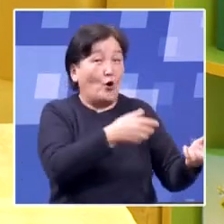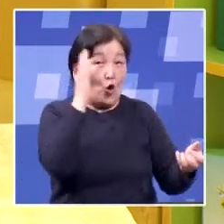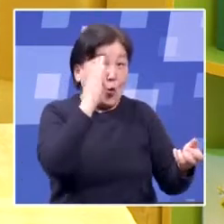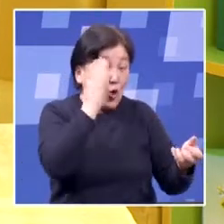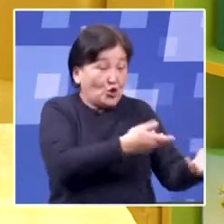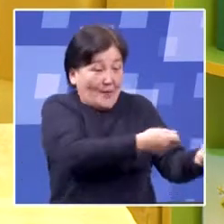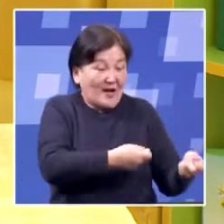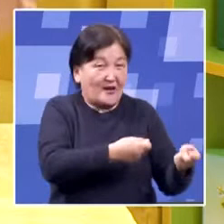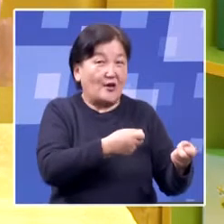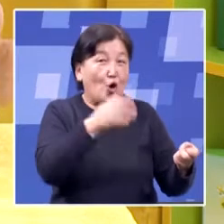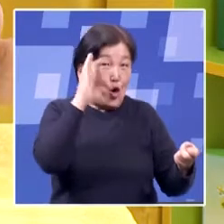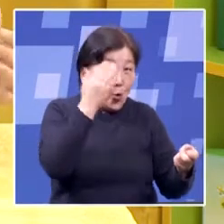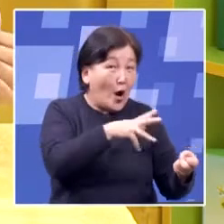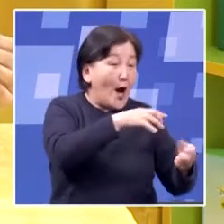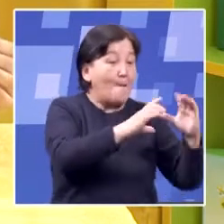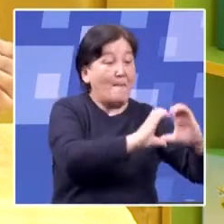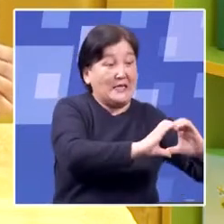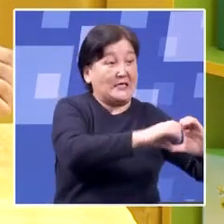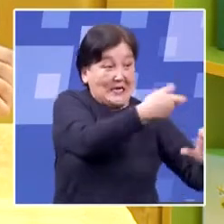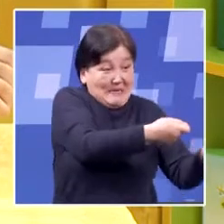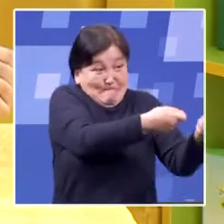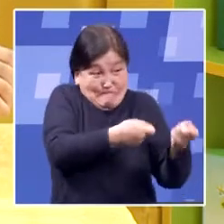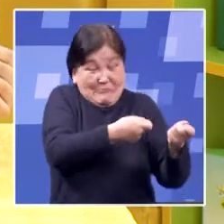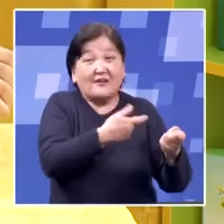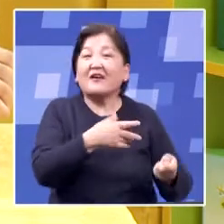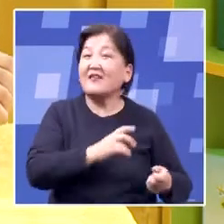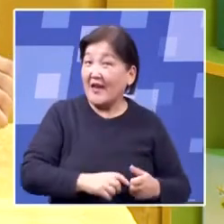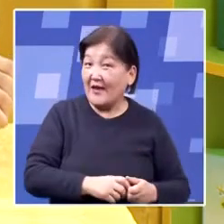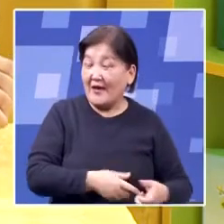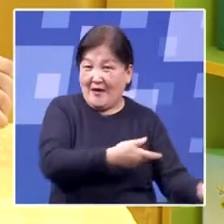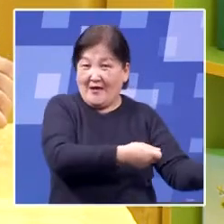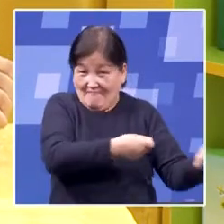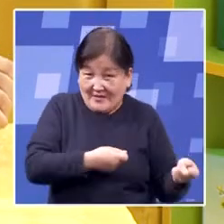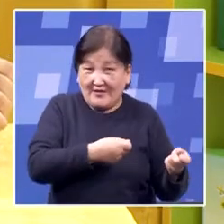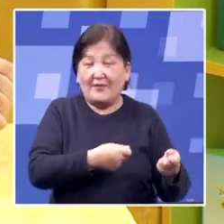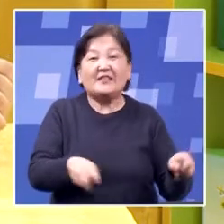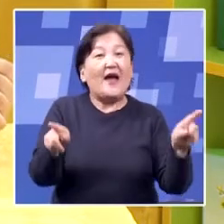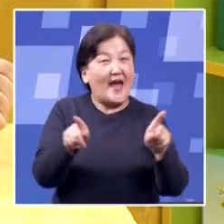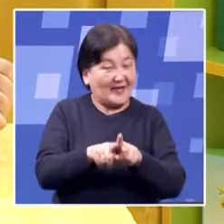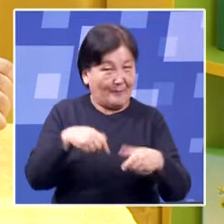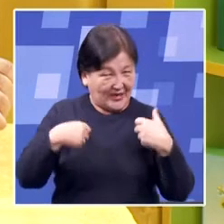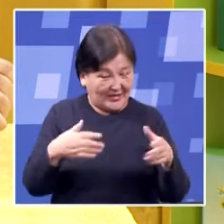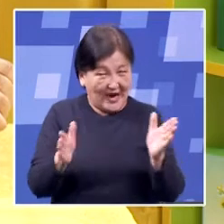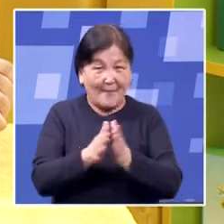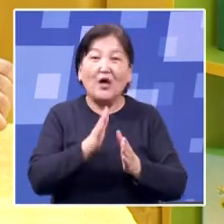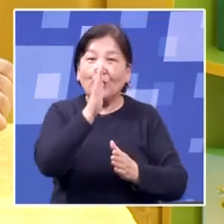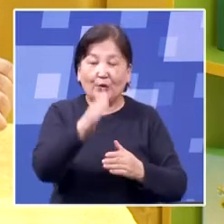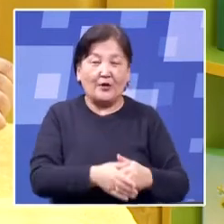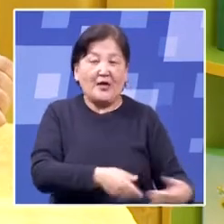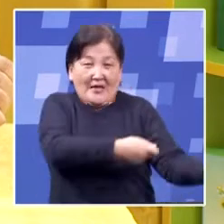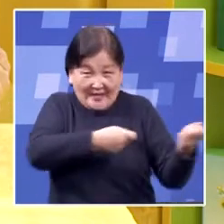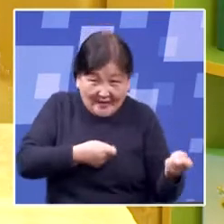өвгнөөс өвгөн манжингаас нь бариад татж гинэ. Датахдаа бас л дуулжээ. Хүүхдүүдээ багштайгаа хамт